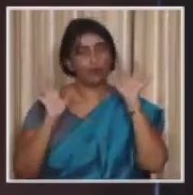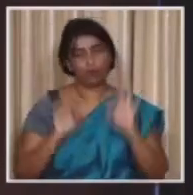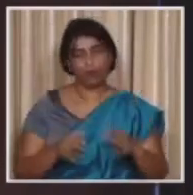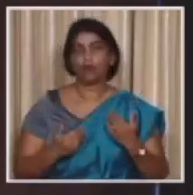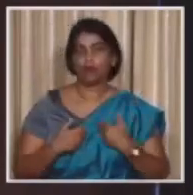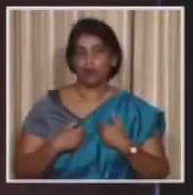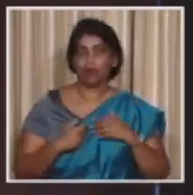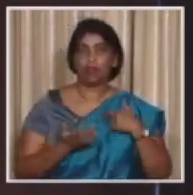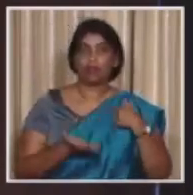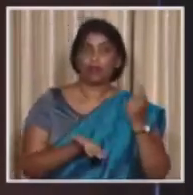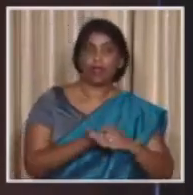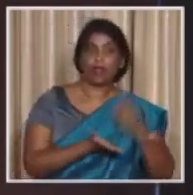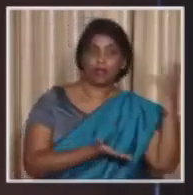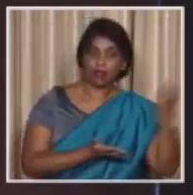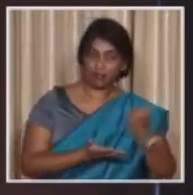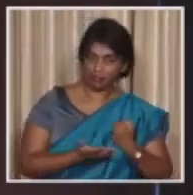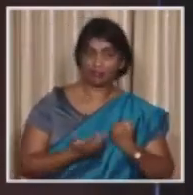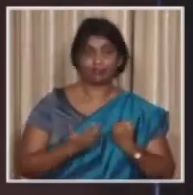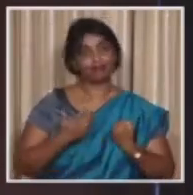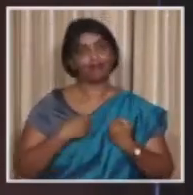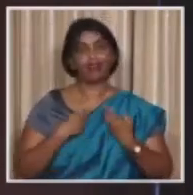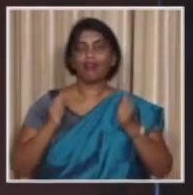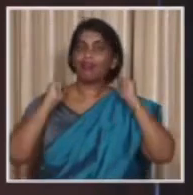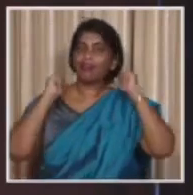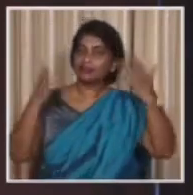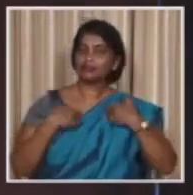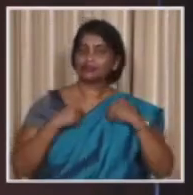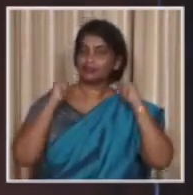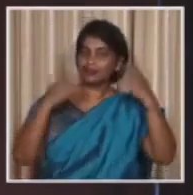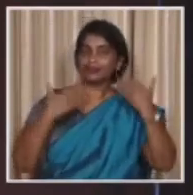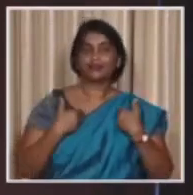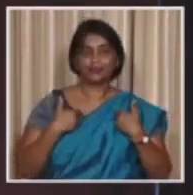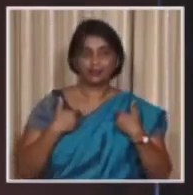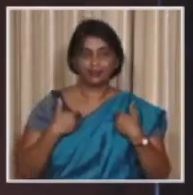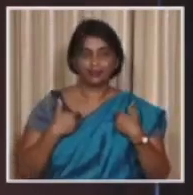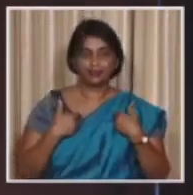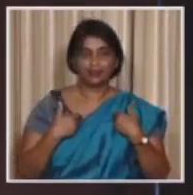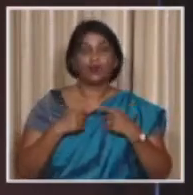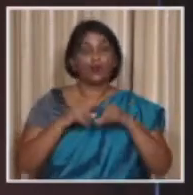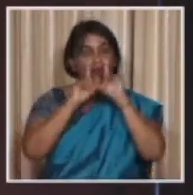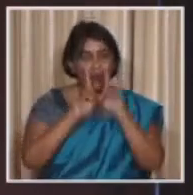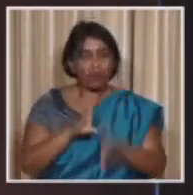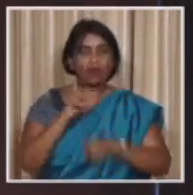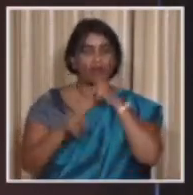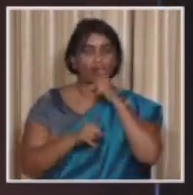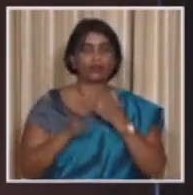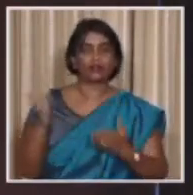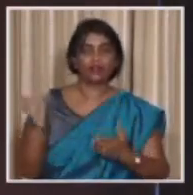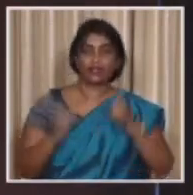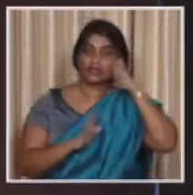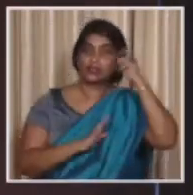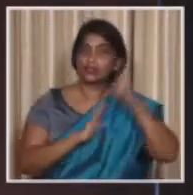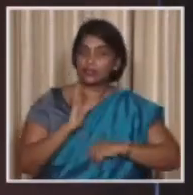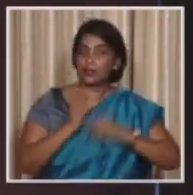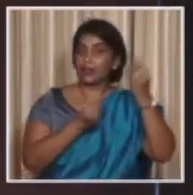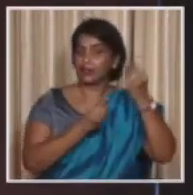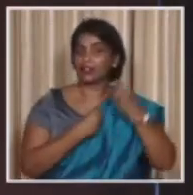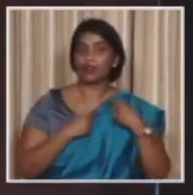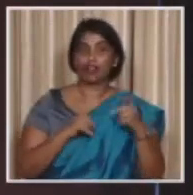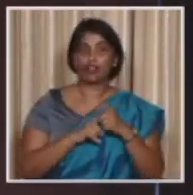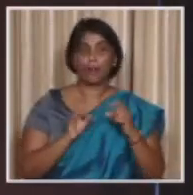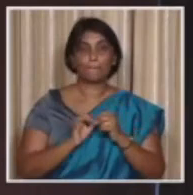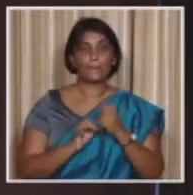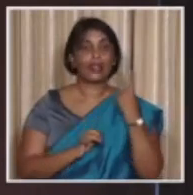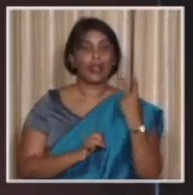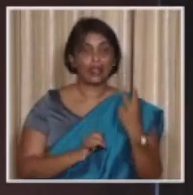හැබැයි මං තව ණයක් අරගෙන මං කියනවා මගේ ආර්ථිකය දැන් ශක්තිමත් කියලා ඉවරලා. ඒ වගේ කතාවන්නේ දැන් ජපානෙන් දෙනවලු ඩොලර් බිලියන